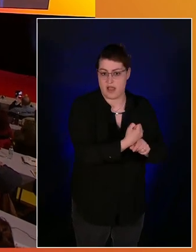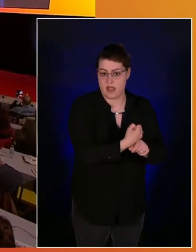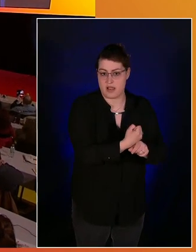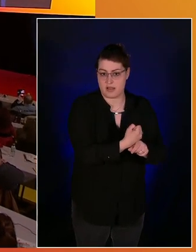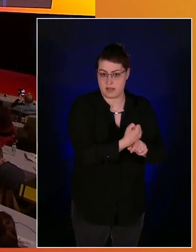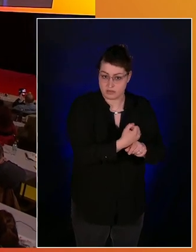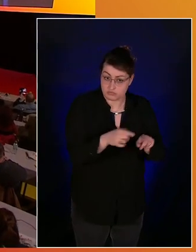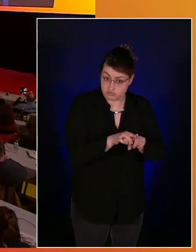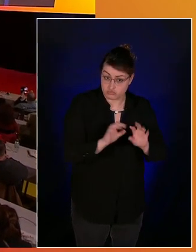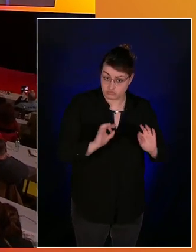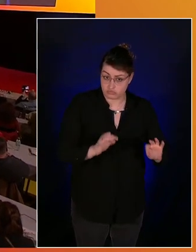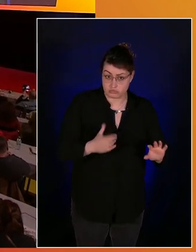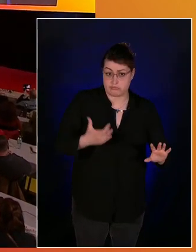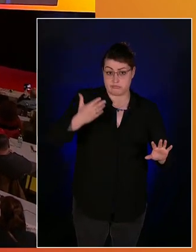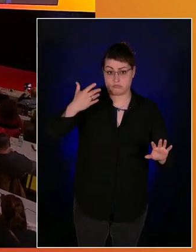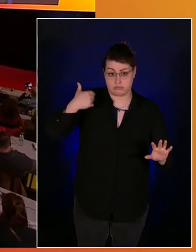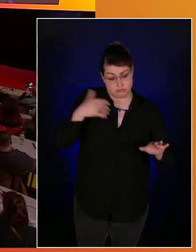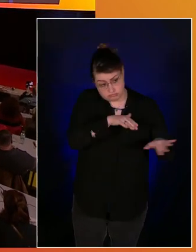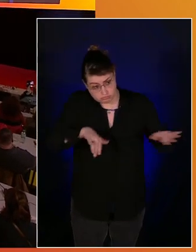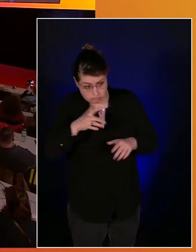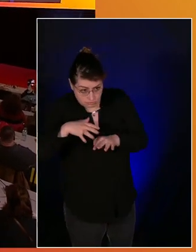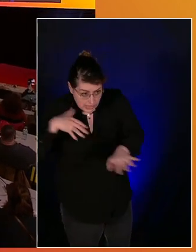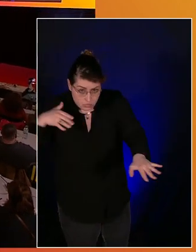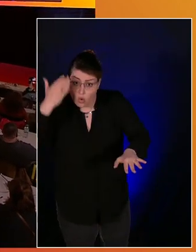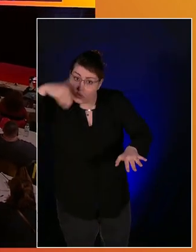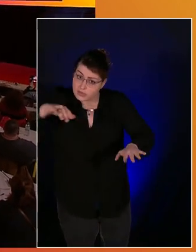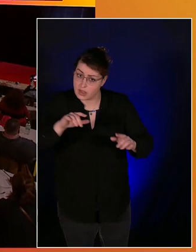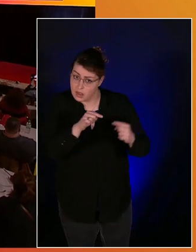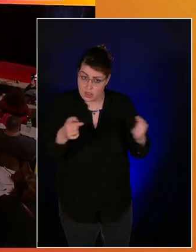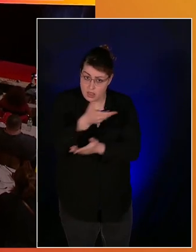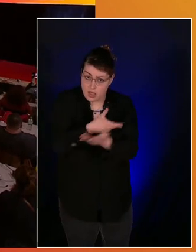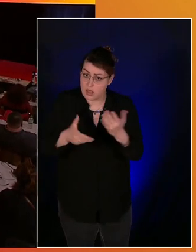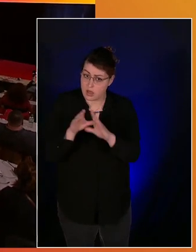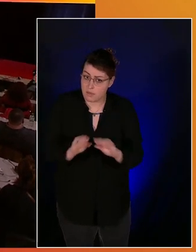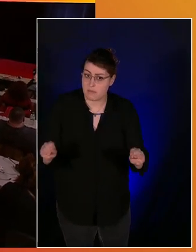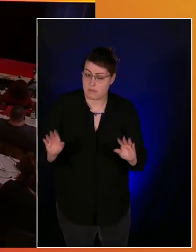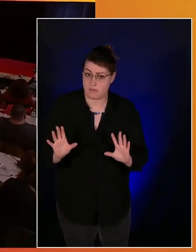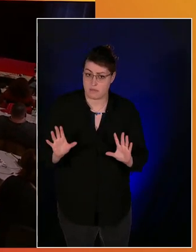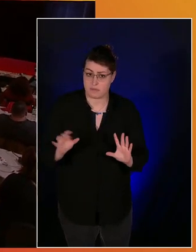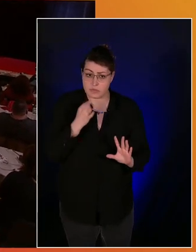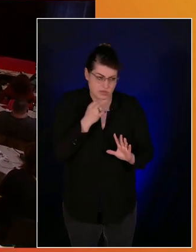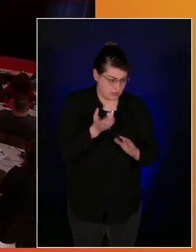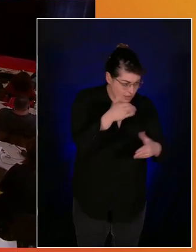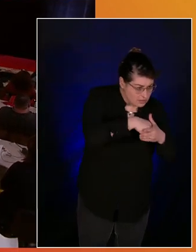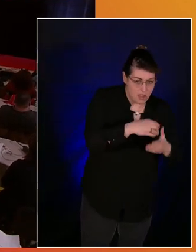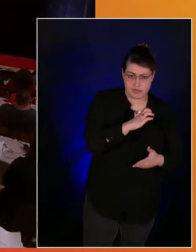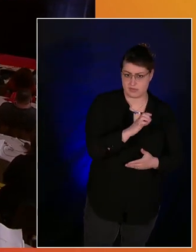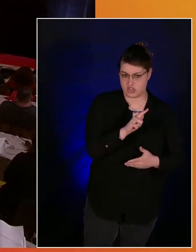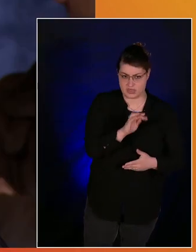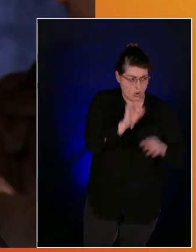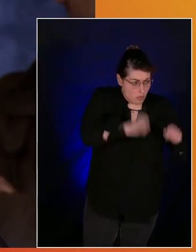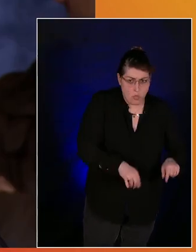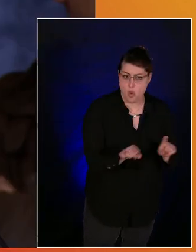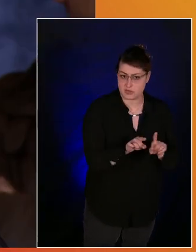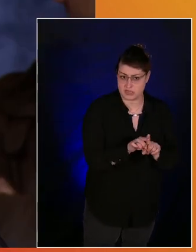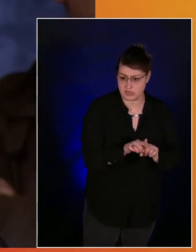de ce que nous savons si bien faire dans les luttes. Et ce qu'on sait faire dans les luttes, il n'y a pas de raison qu'on ne sache pas le faire dans la CGT, parce que c'est exactement